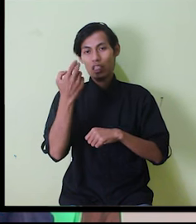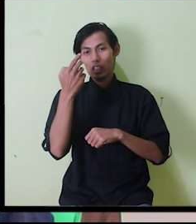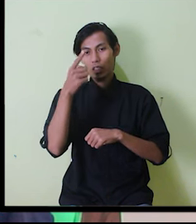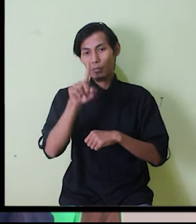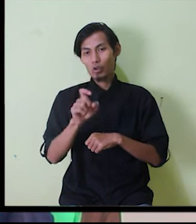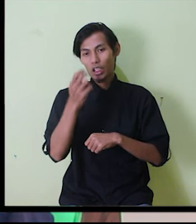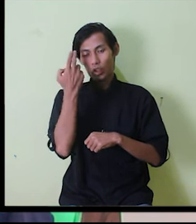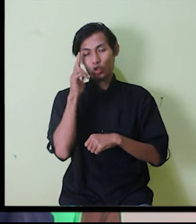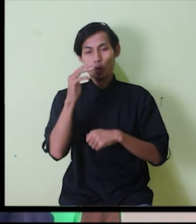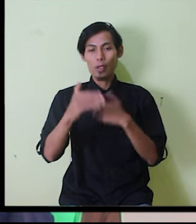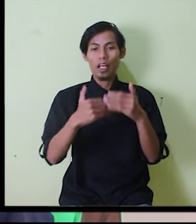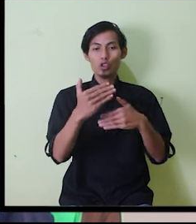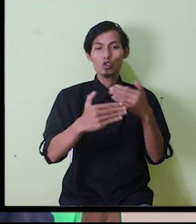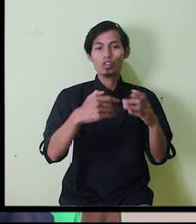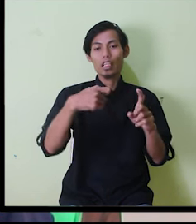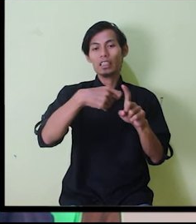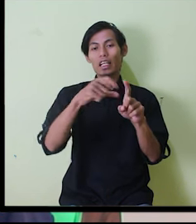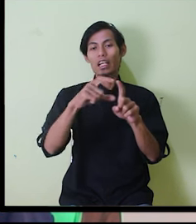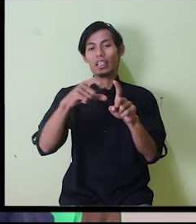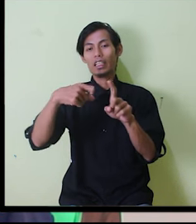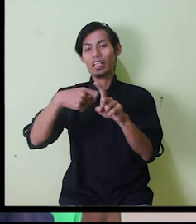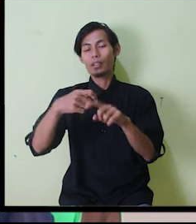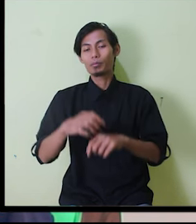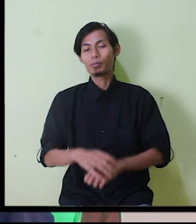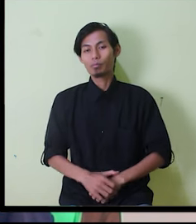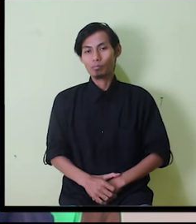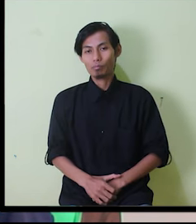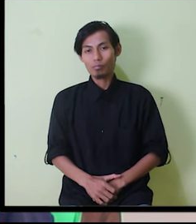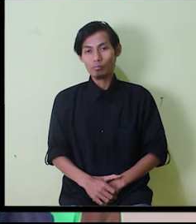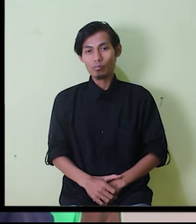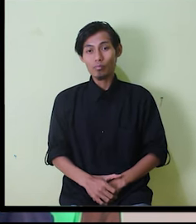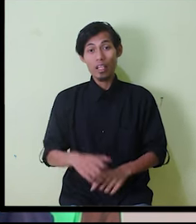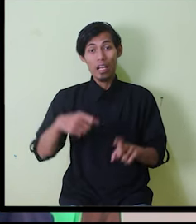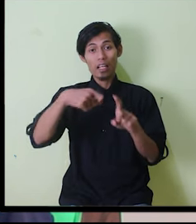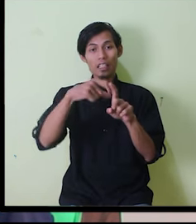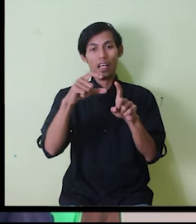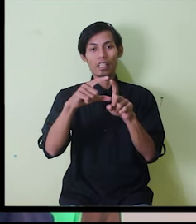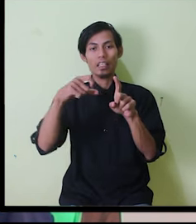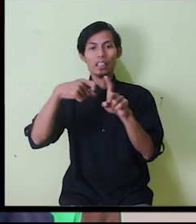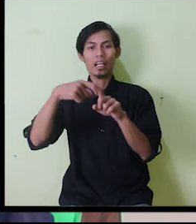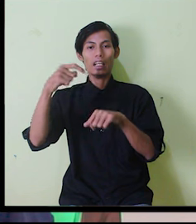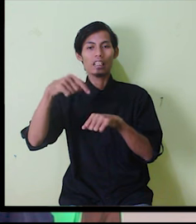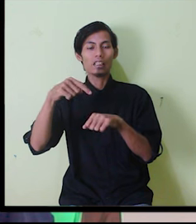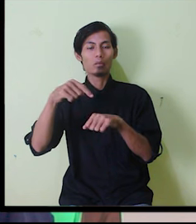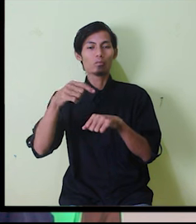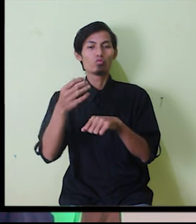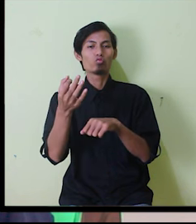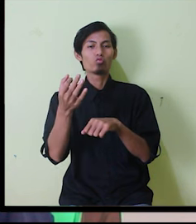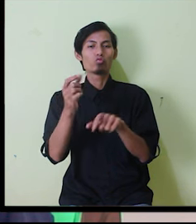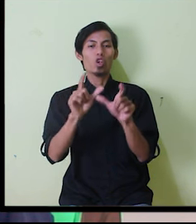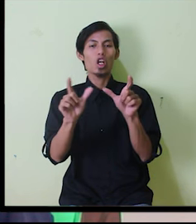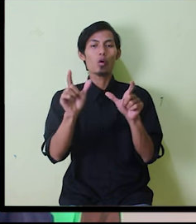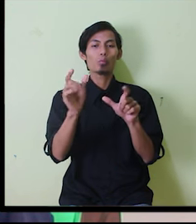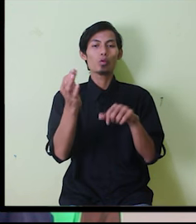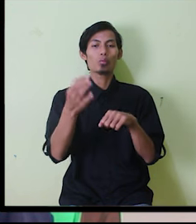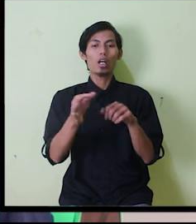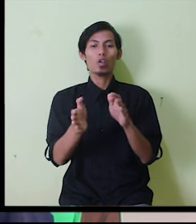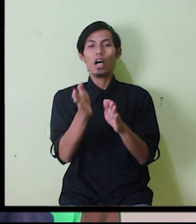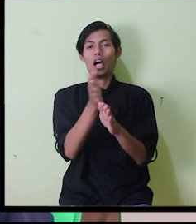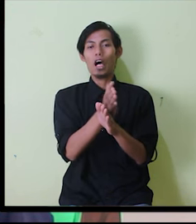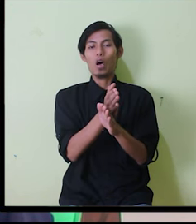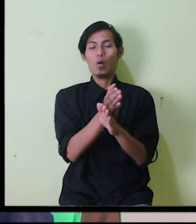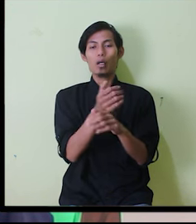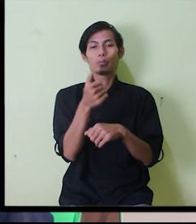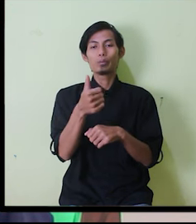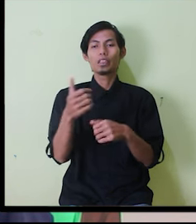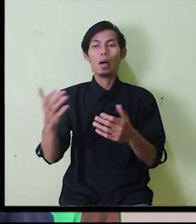KDK ini I Ben gimanapun KDK ini meskipun ini awal bisa merangkul mungkin ada teman-teman